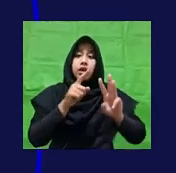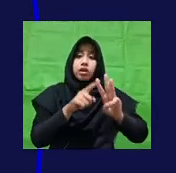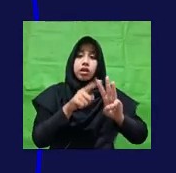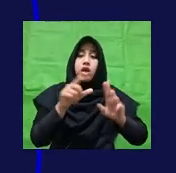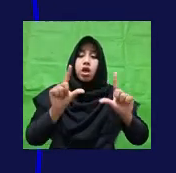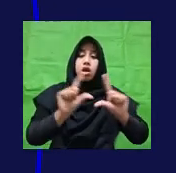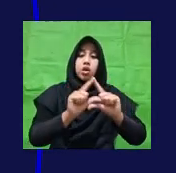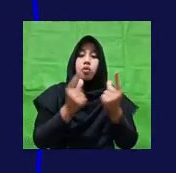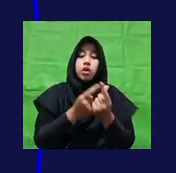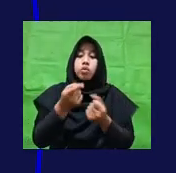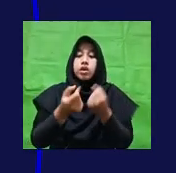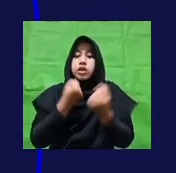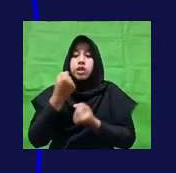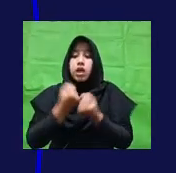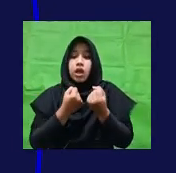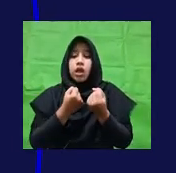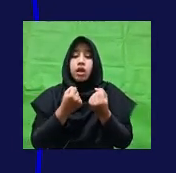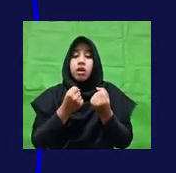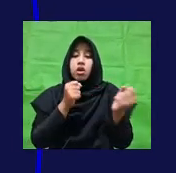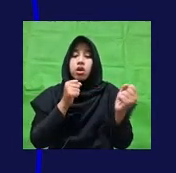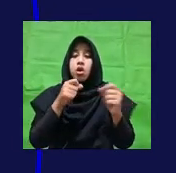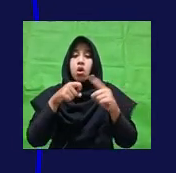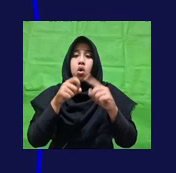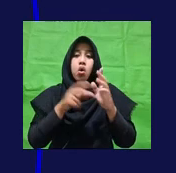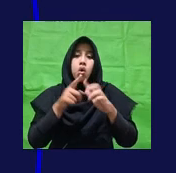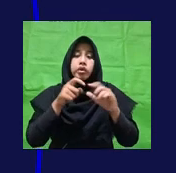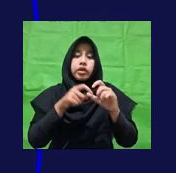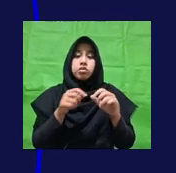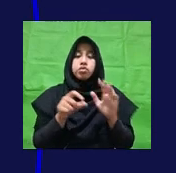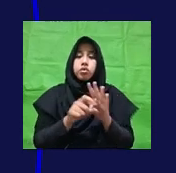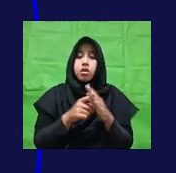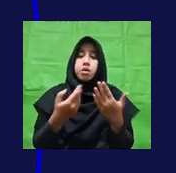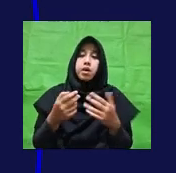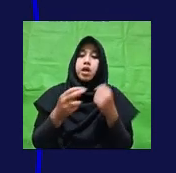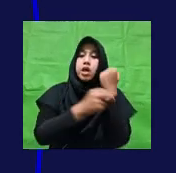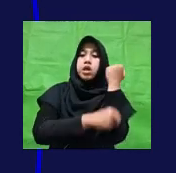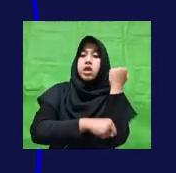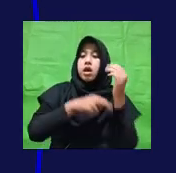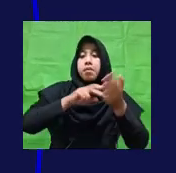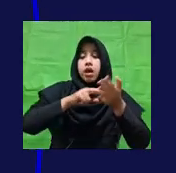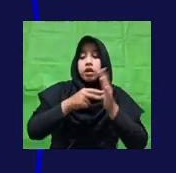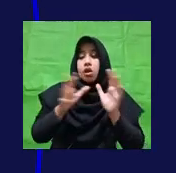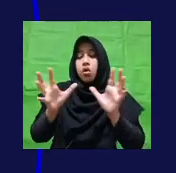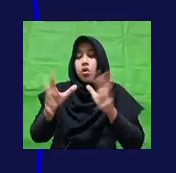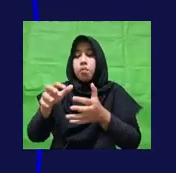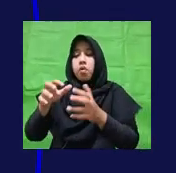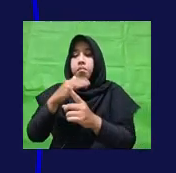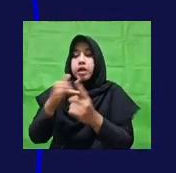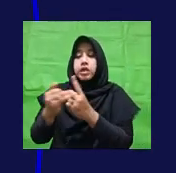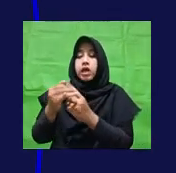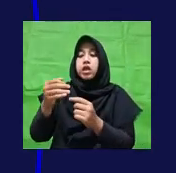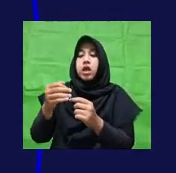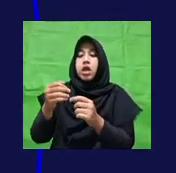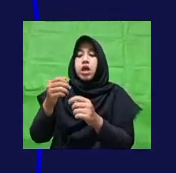konteks. Dalam konteks represi, misalnya bagaimana negara mendefinisikan kelompok masyarakat tertentu di lokasi tertentu, itu biasanya yang bekerja adalah